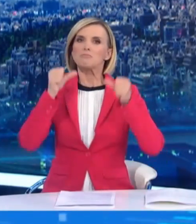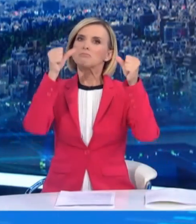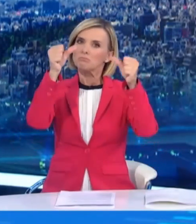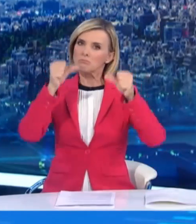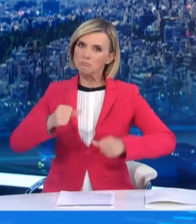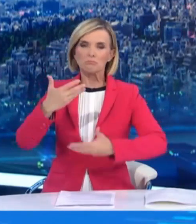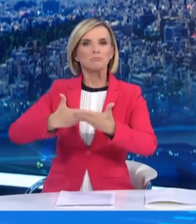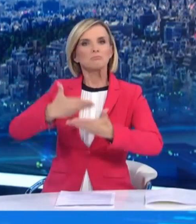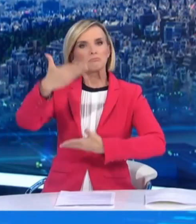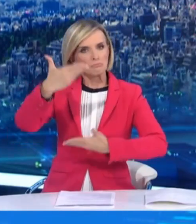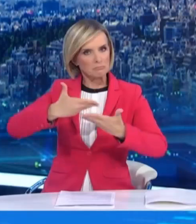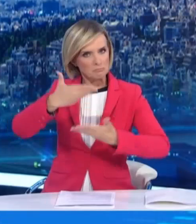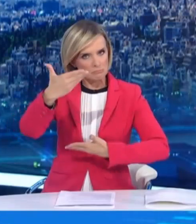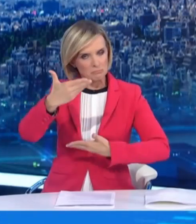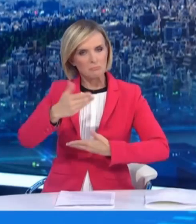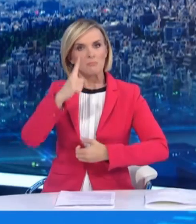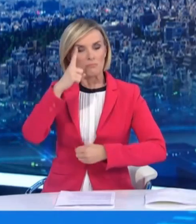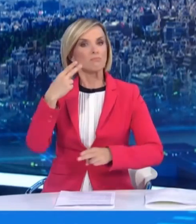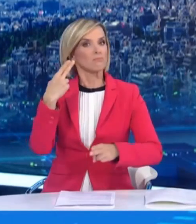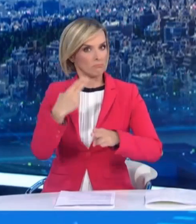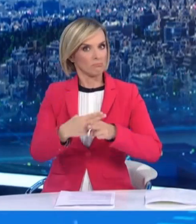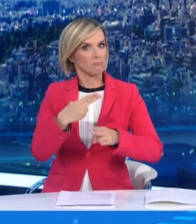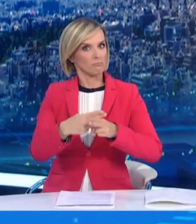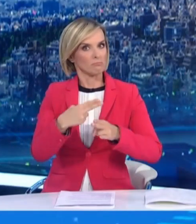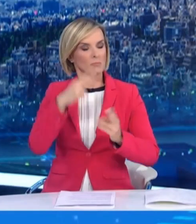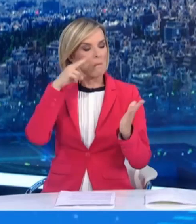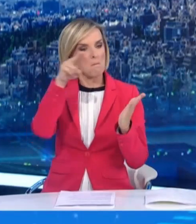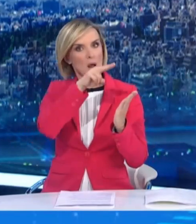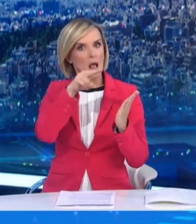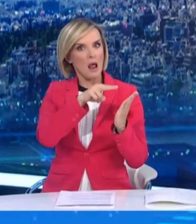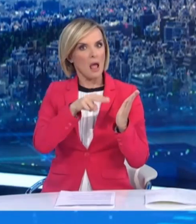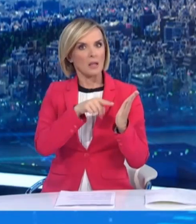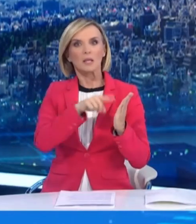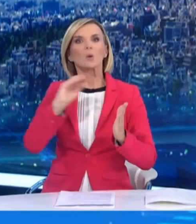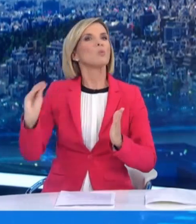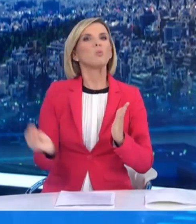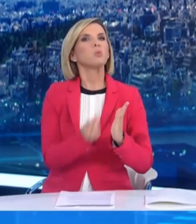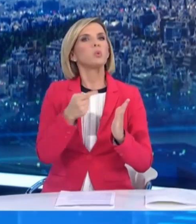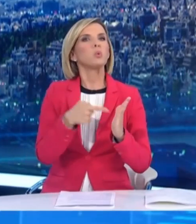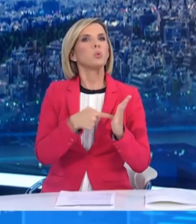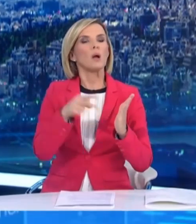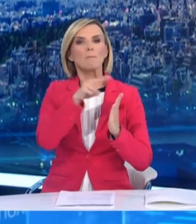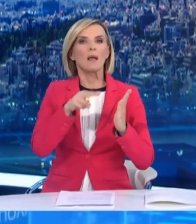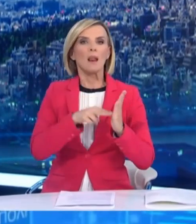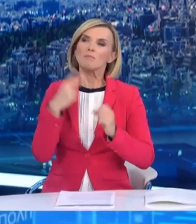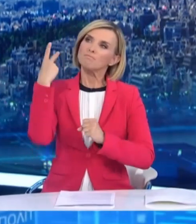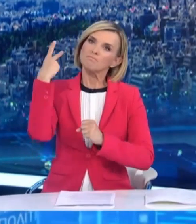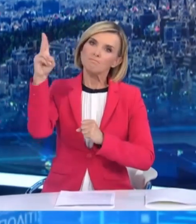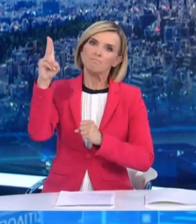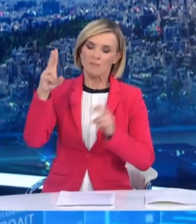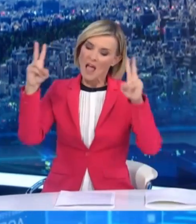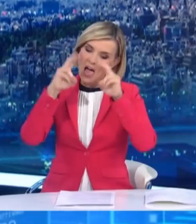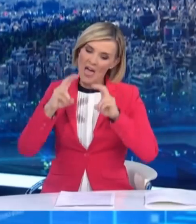προδημοσιεύτηκε στο BMJ μια πολυκεντρική μελέτη, προέρχεται από ερευνητικά κέντρα